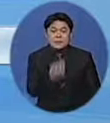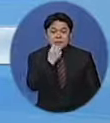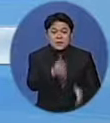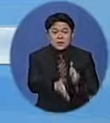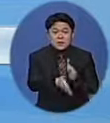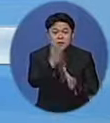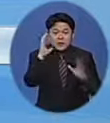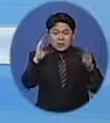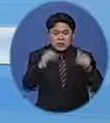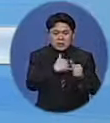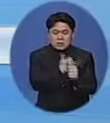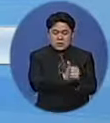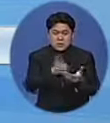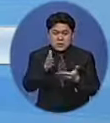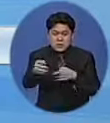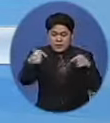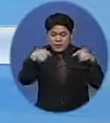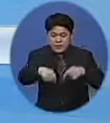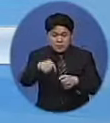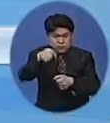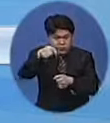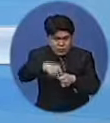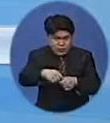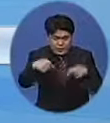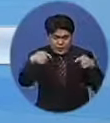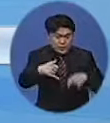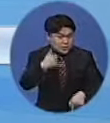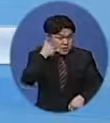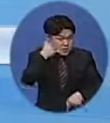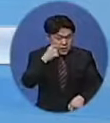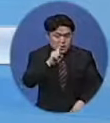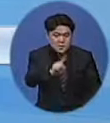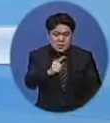서울시가 아동인권 전문 상담을 실시하는 상담 전화